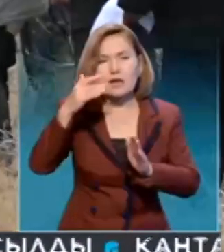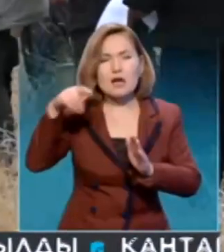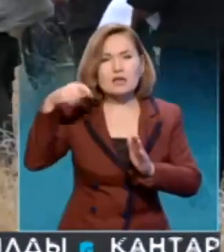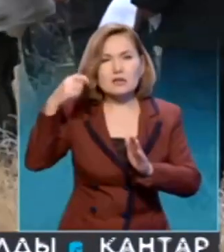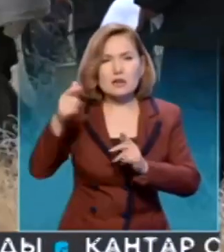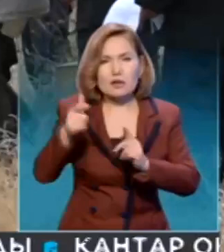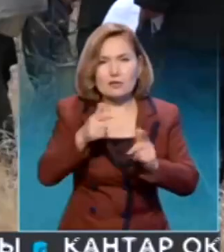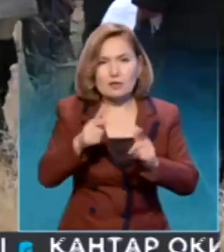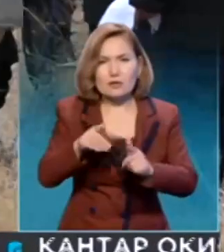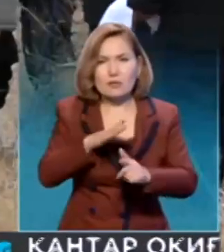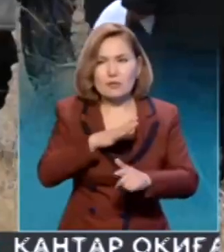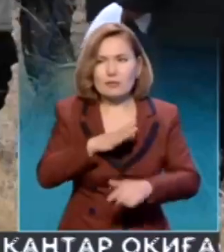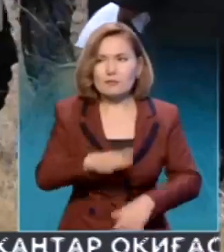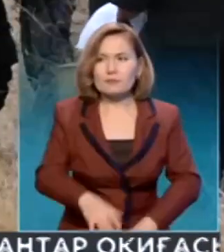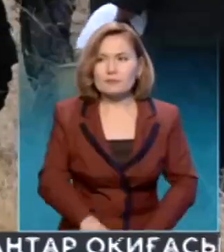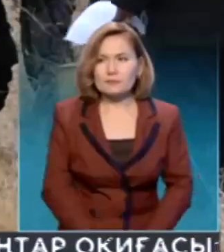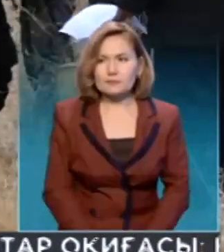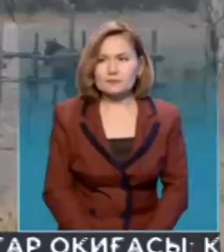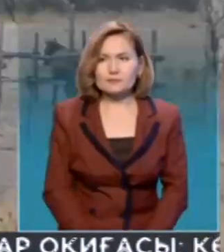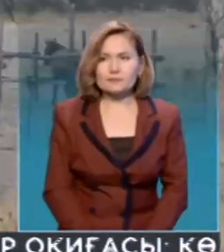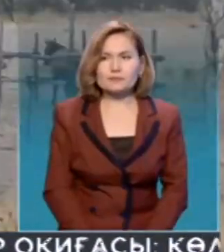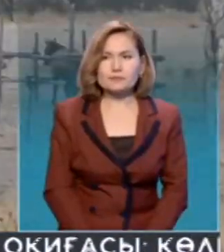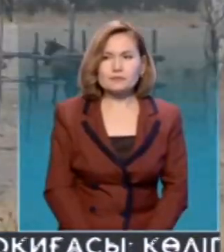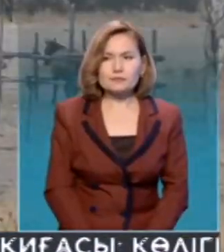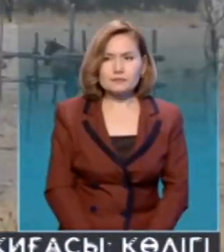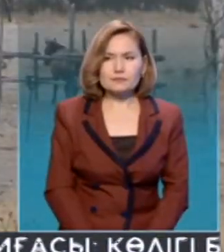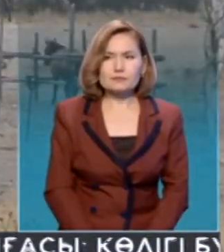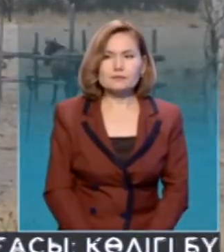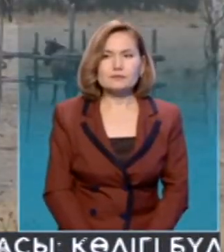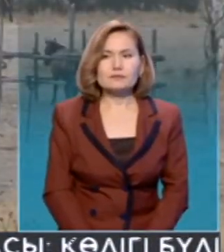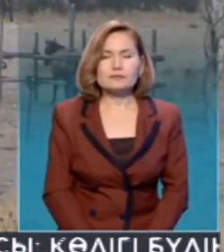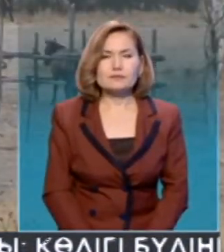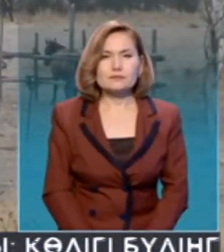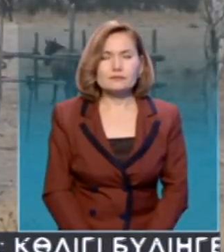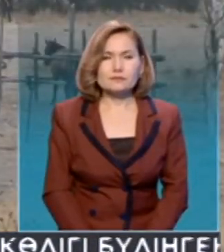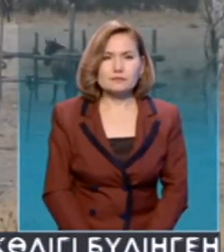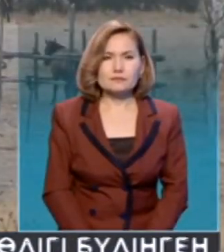Алматы облысынан Нұрсұлтан Тілектес, Сағындық Тұрлыбек, Дәулет Жұмағали, Қазақстан ұлттық арнасы.